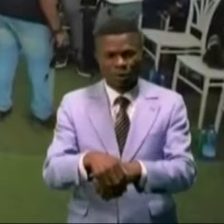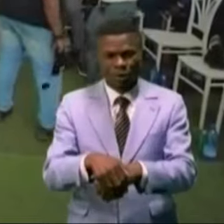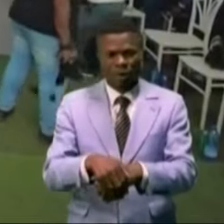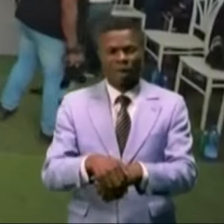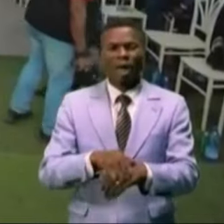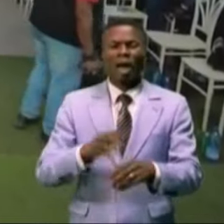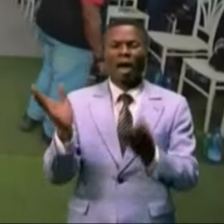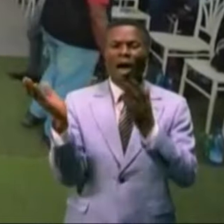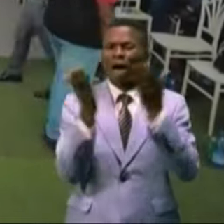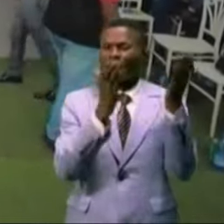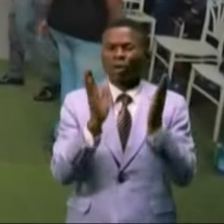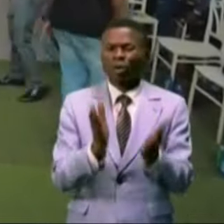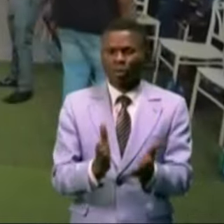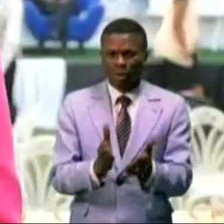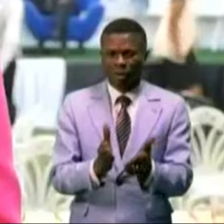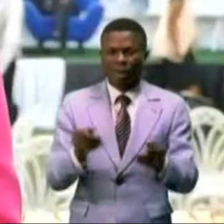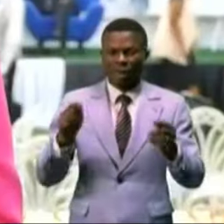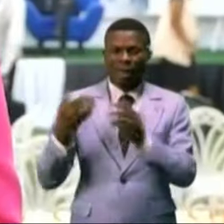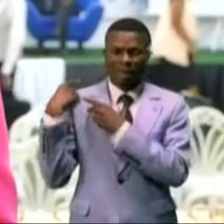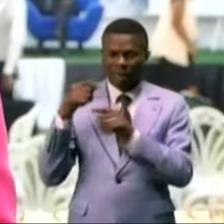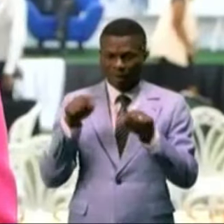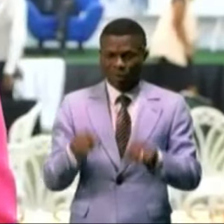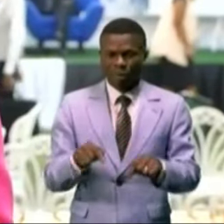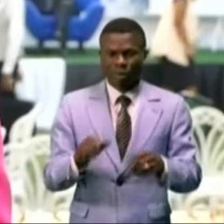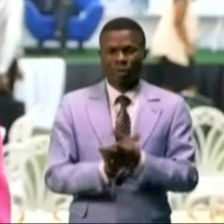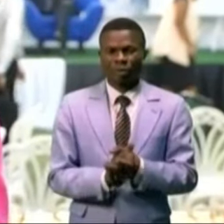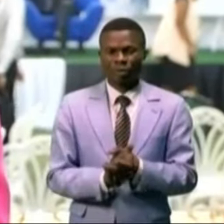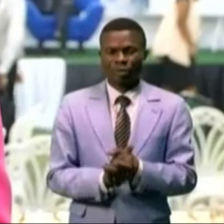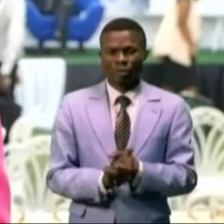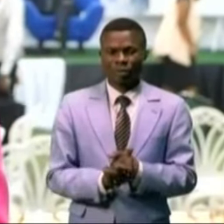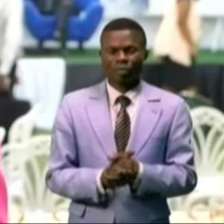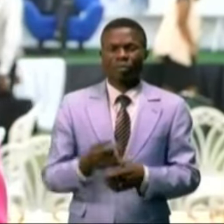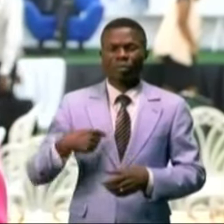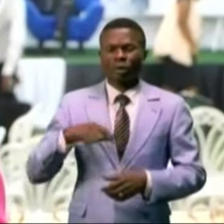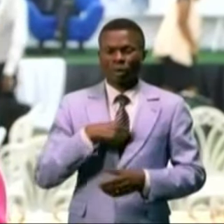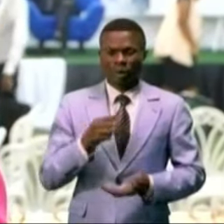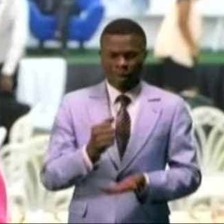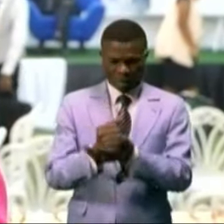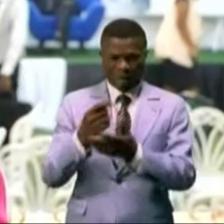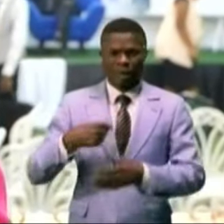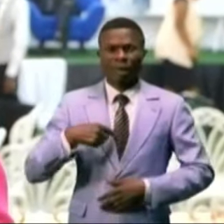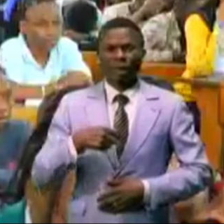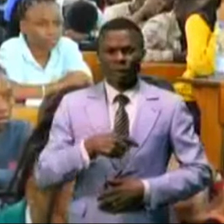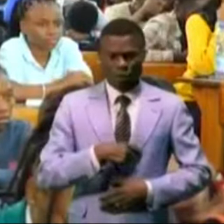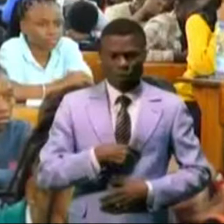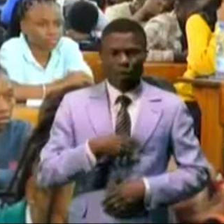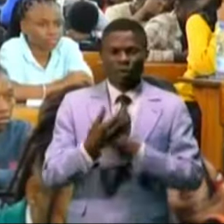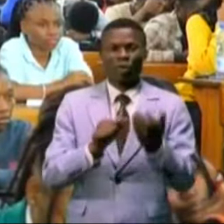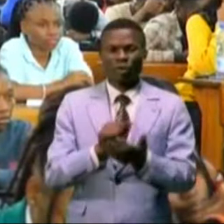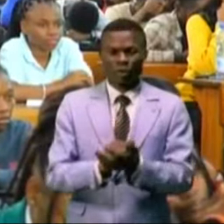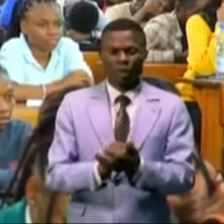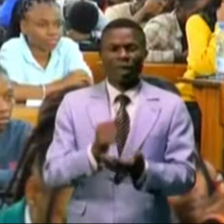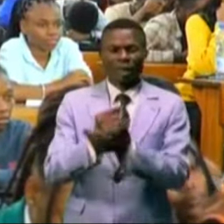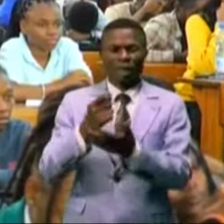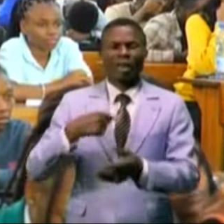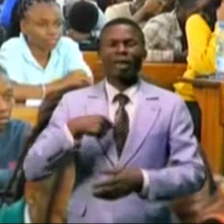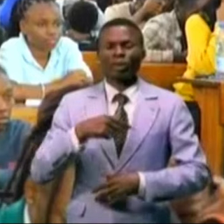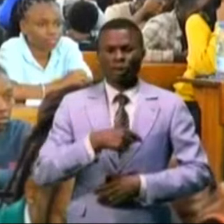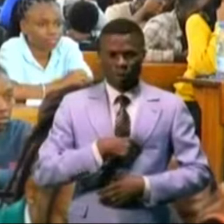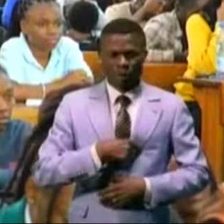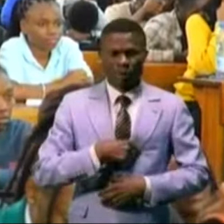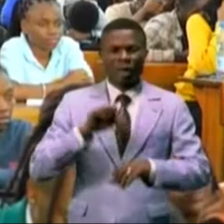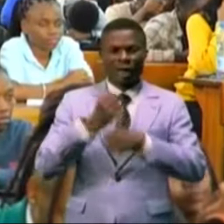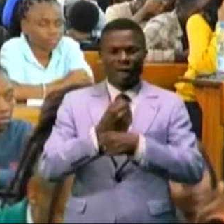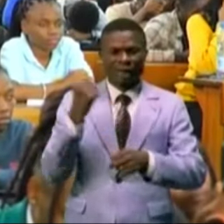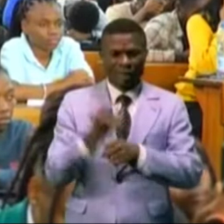business quelconque dès à présent. Il ne manquait plus que quelqu'un pour nous dire ce qu'on devait faire et nous permettre d'être